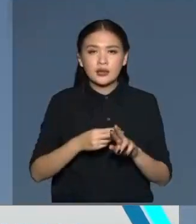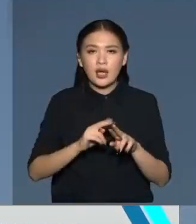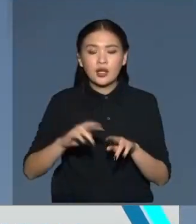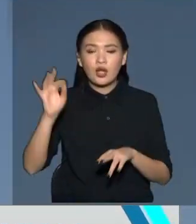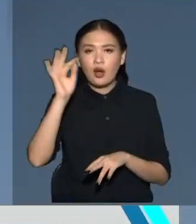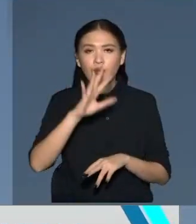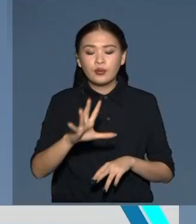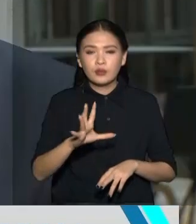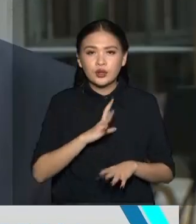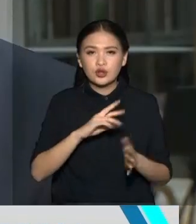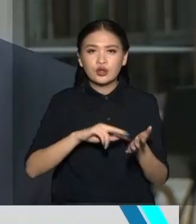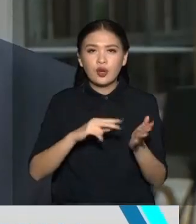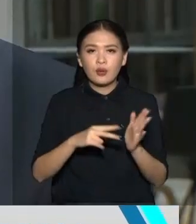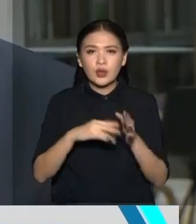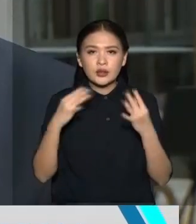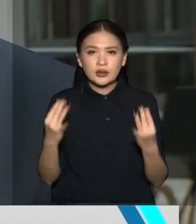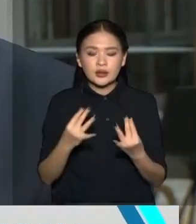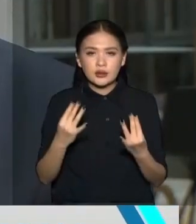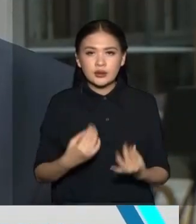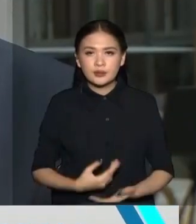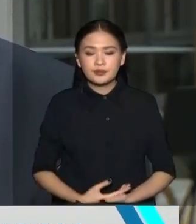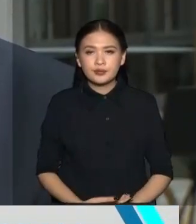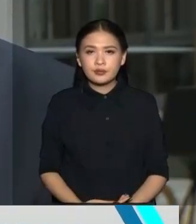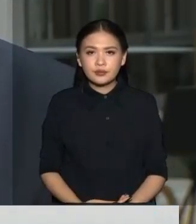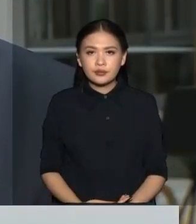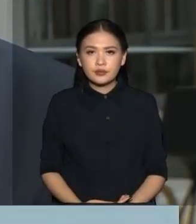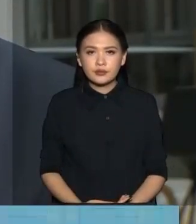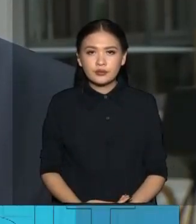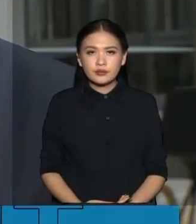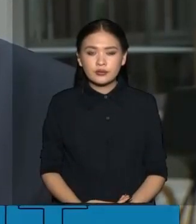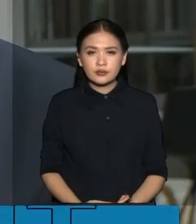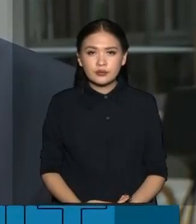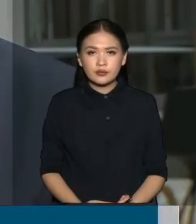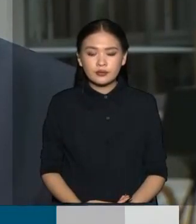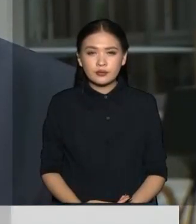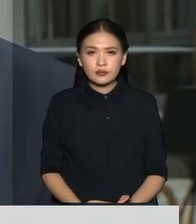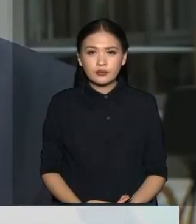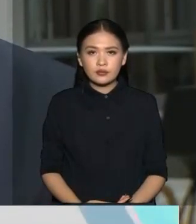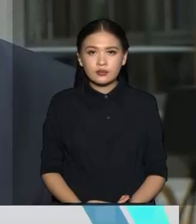асырылып жатқан жобалар қызықтырады. Президент Тоқаев made very strong public statements